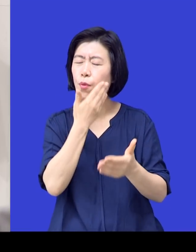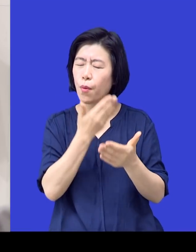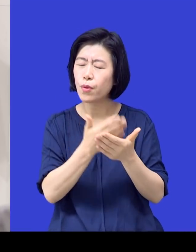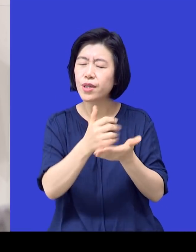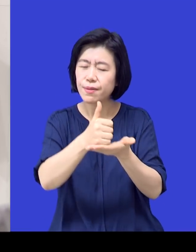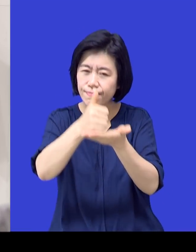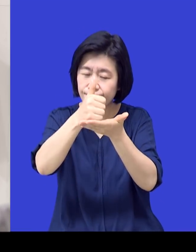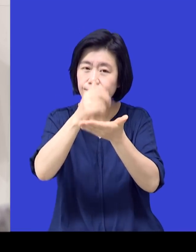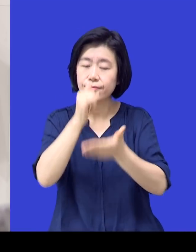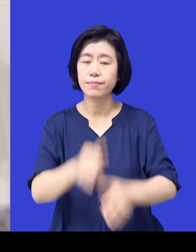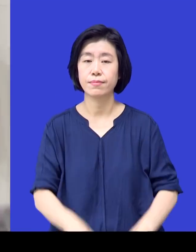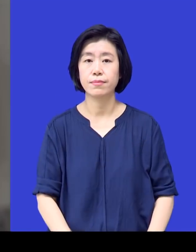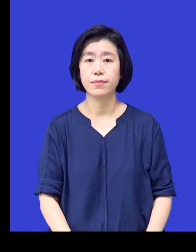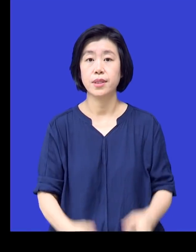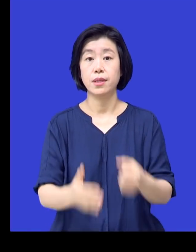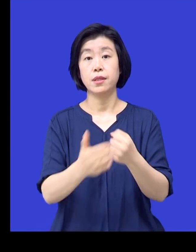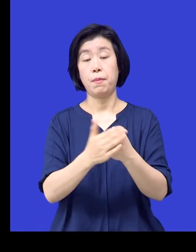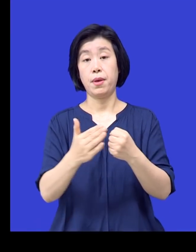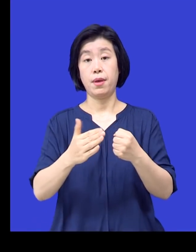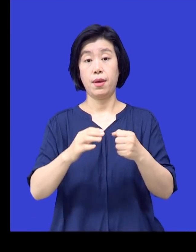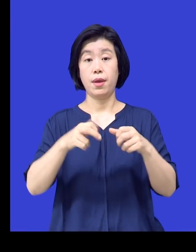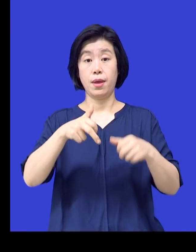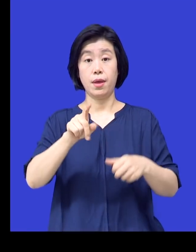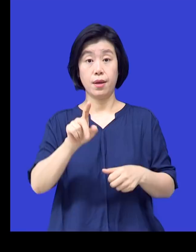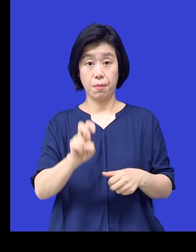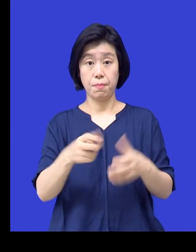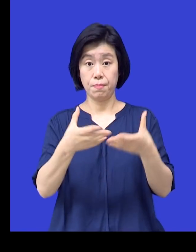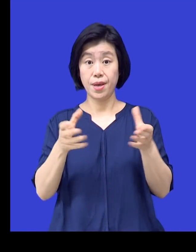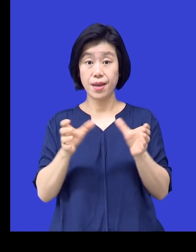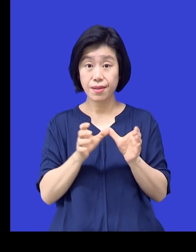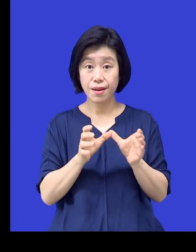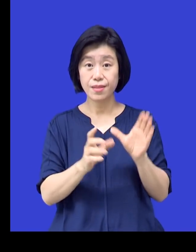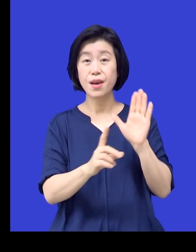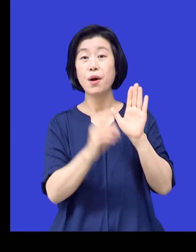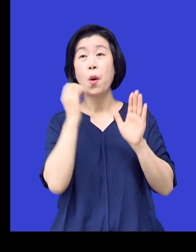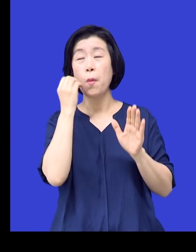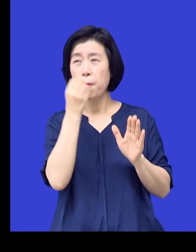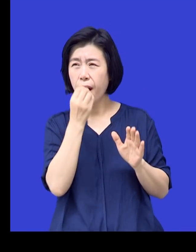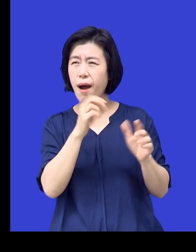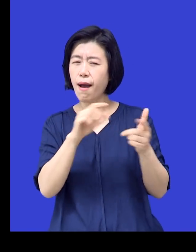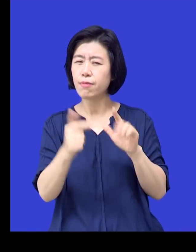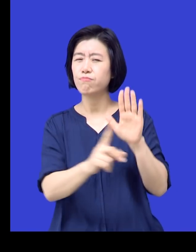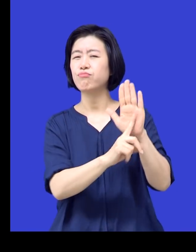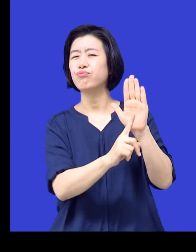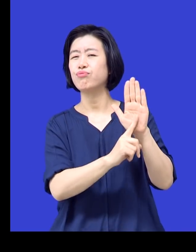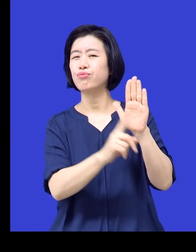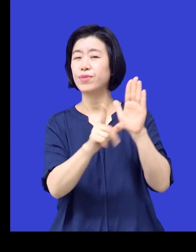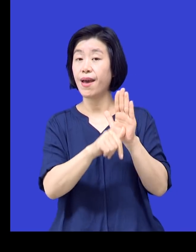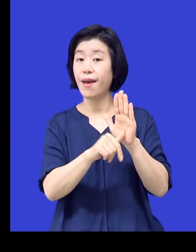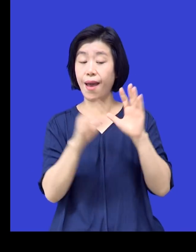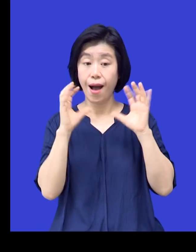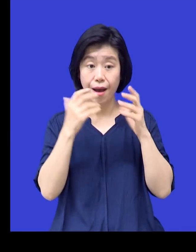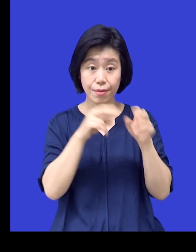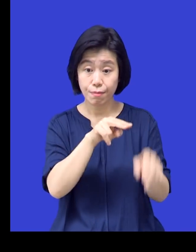컴패션의 모든 영상과 사진은 아주 밝은 아이들의 모습만 내놔요. 그래요. 맞습니다. 그래서 우리가 이렇게 보면 얘 진짜 가난한